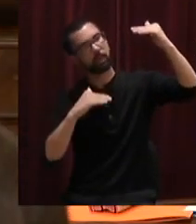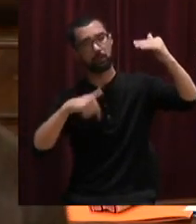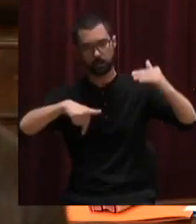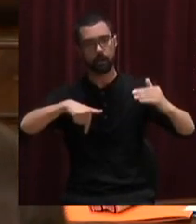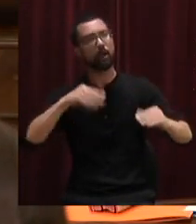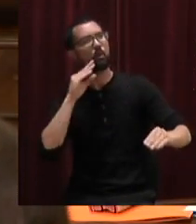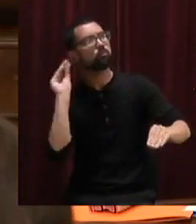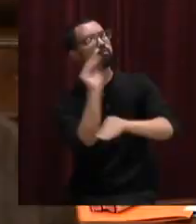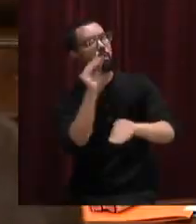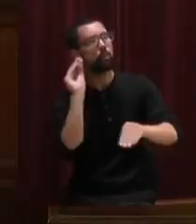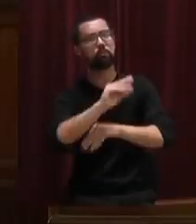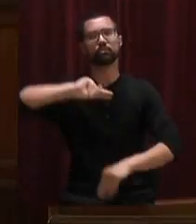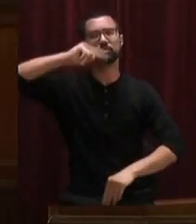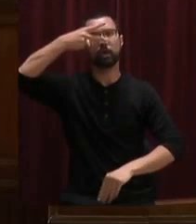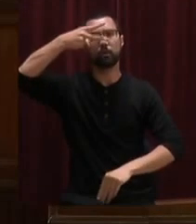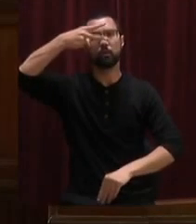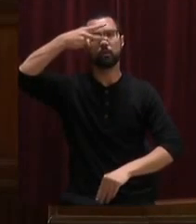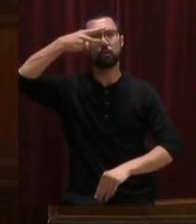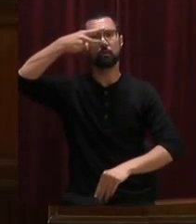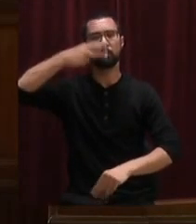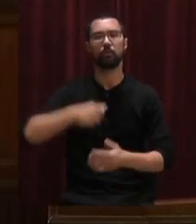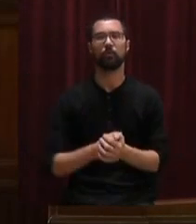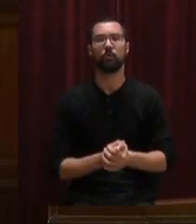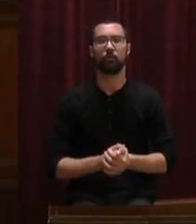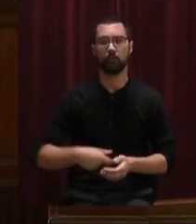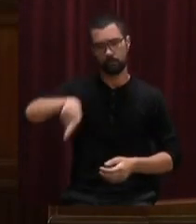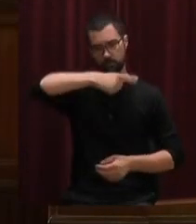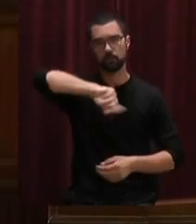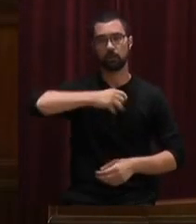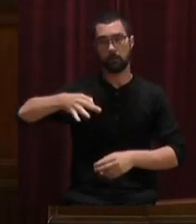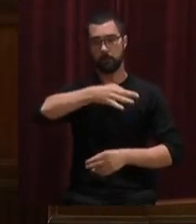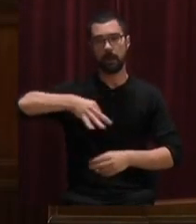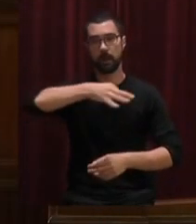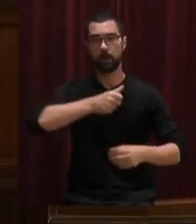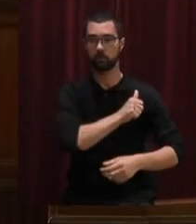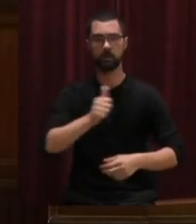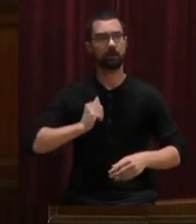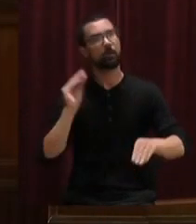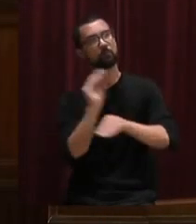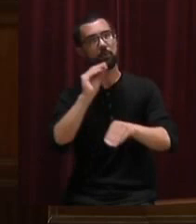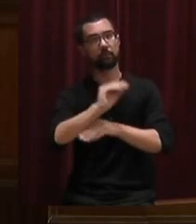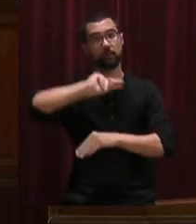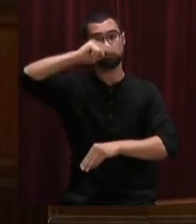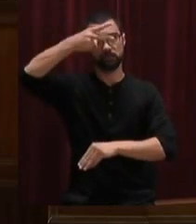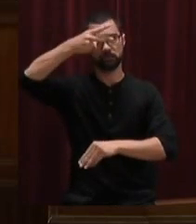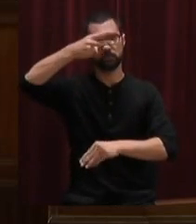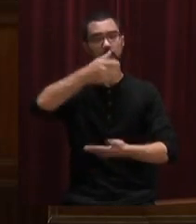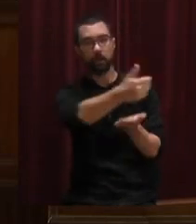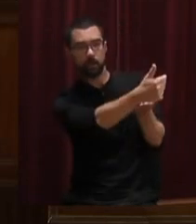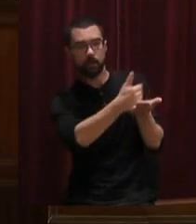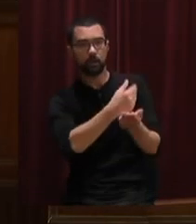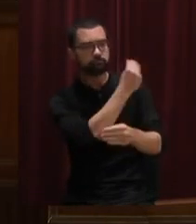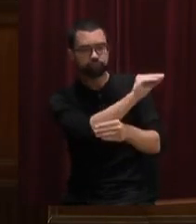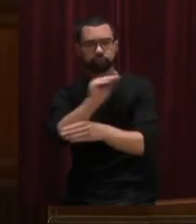de portar. Es tracta, perdó, que la segona comunitat a l'hora de portar no sigui la novena en el